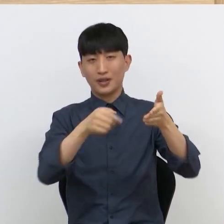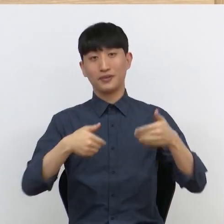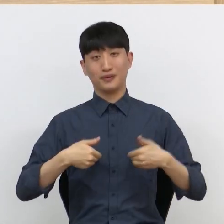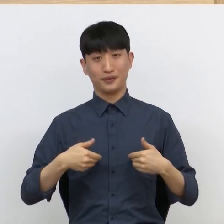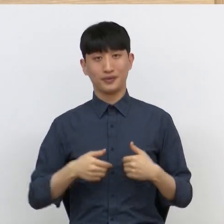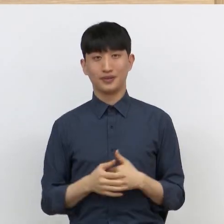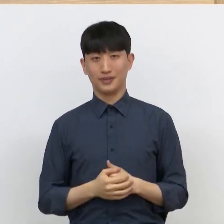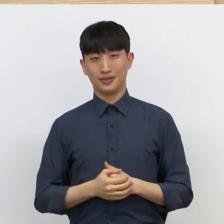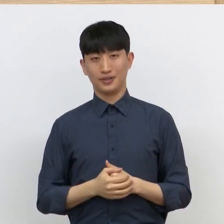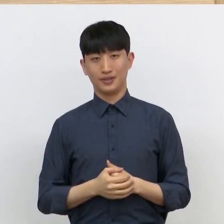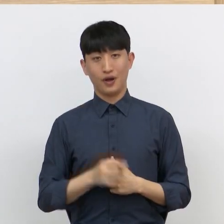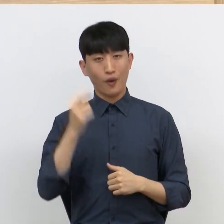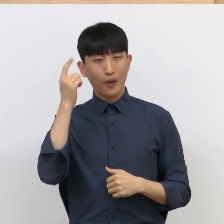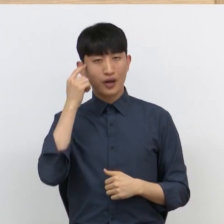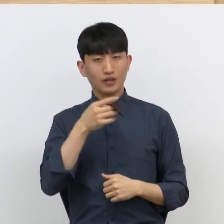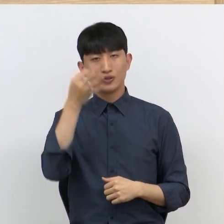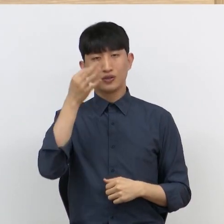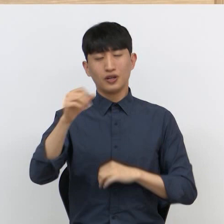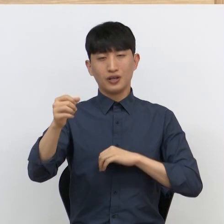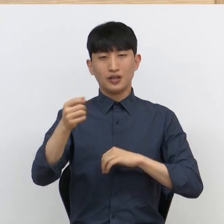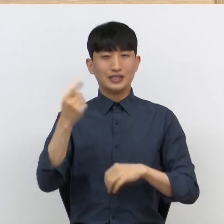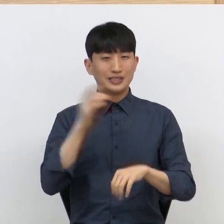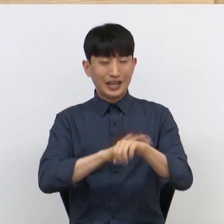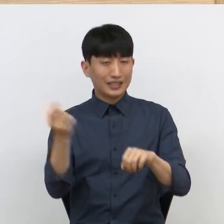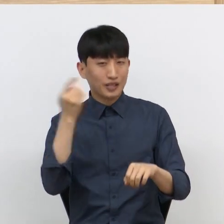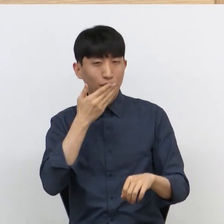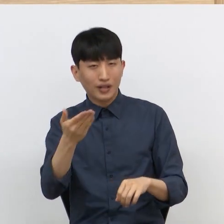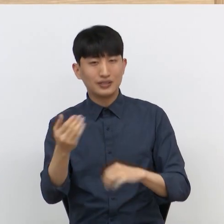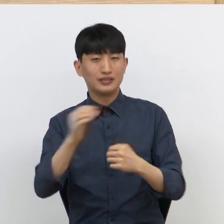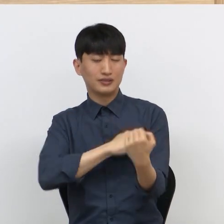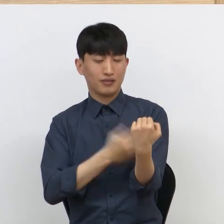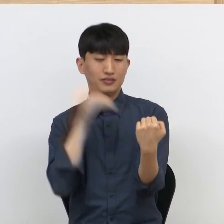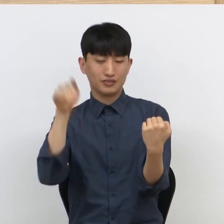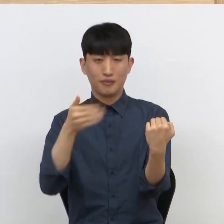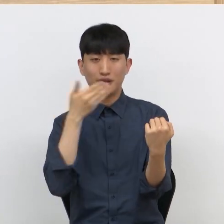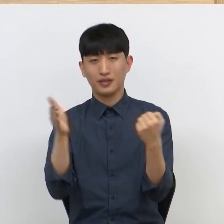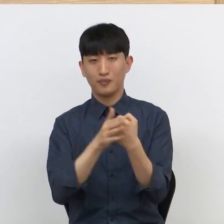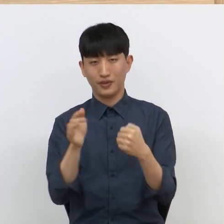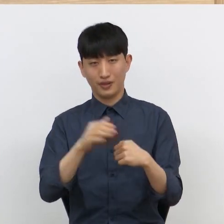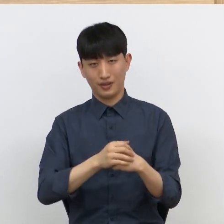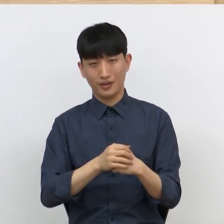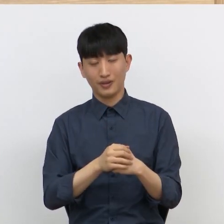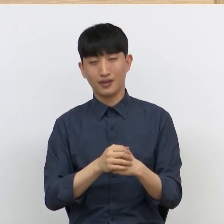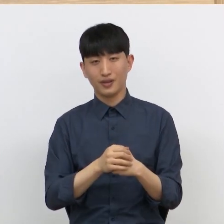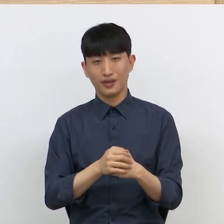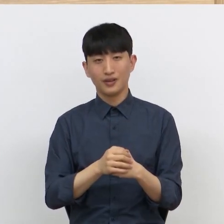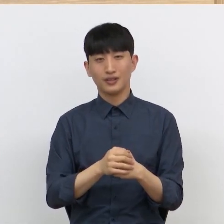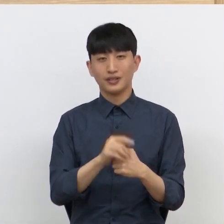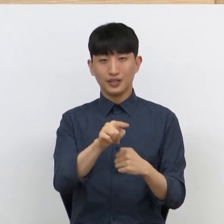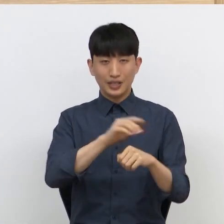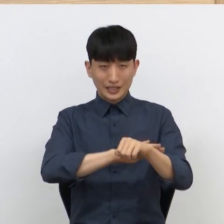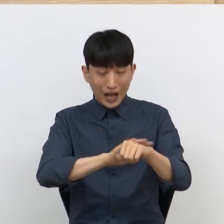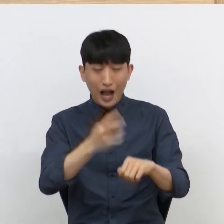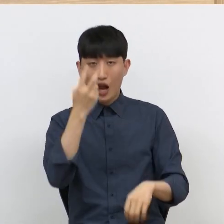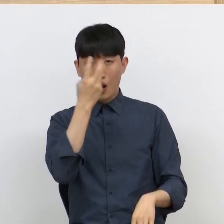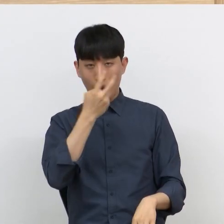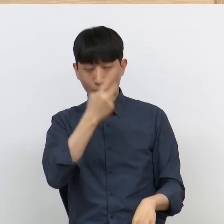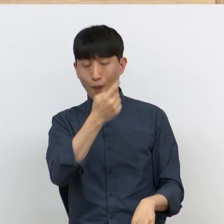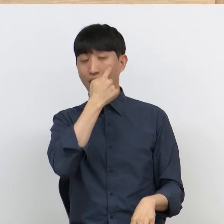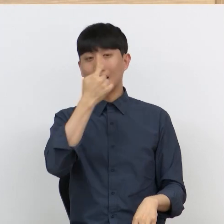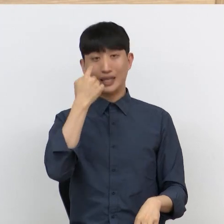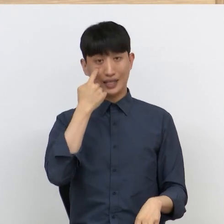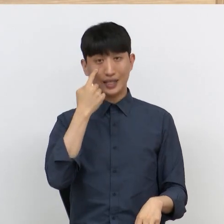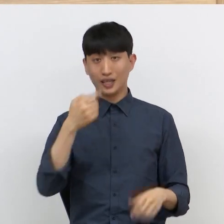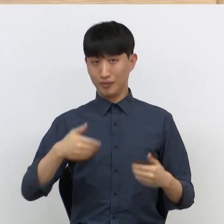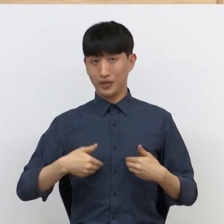있습니다. 퍼포먼스가 떨어질 수도 있고 혹은 이게 더 만약에 되면은 완전히 다 오픈될 수도 있기 때문에 이런